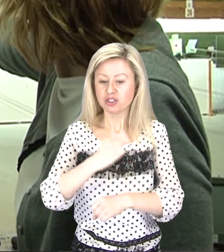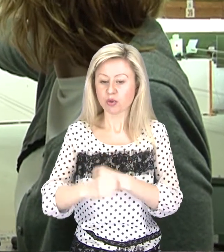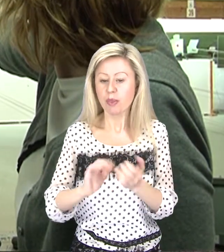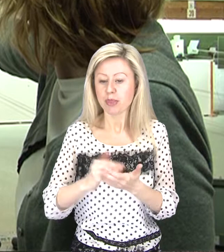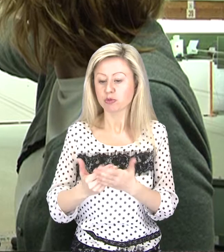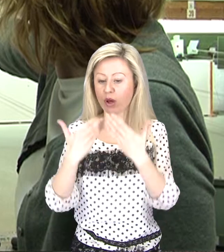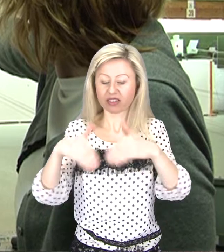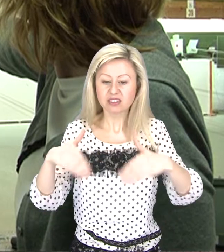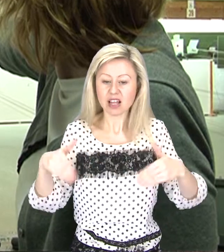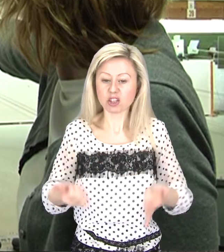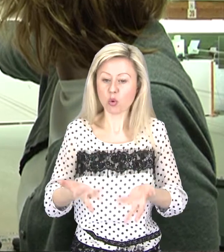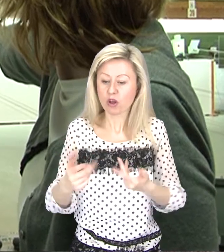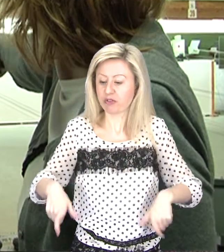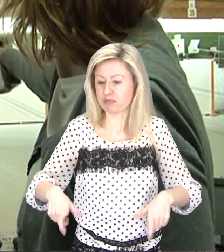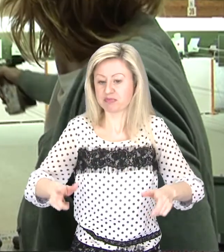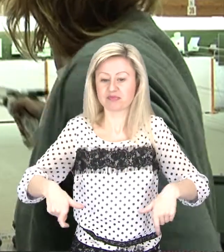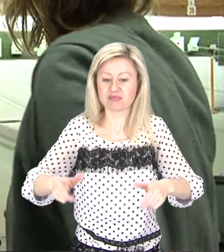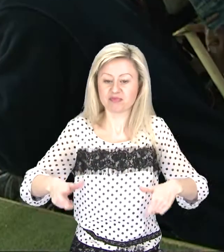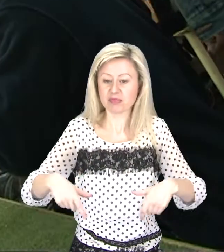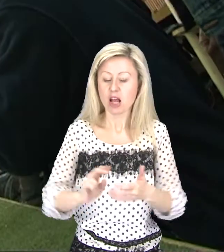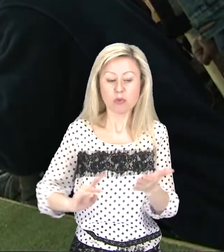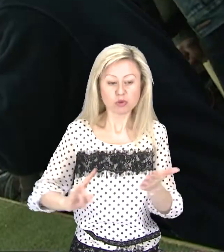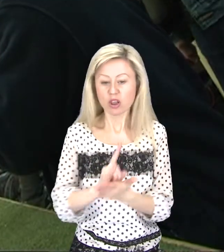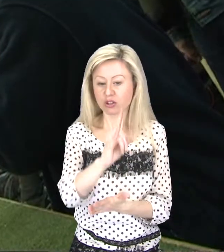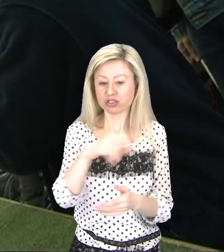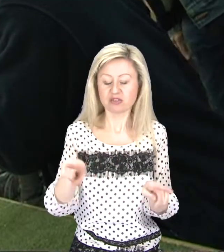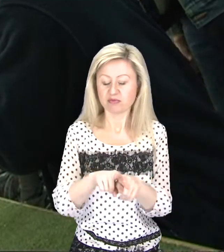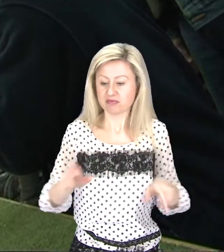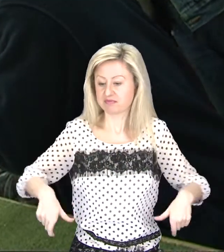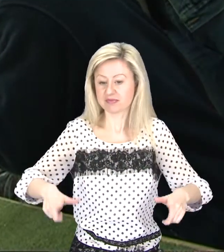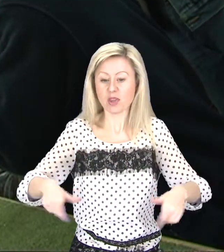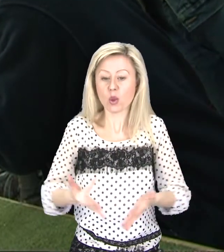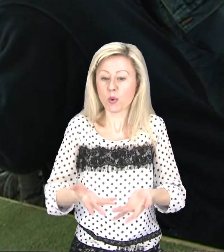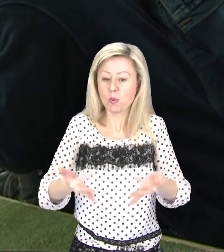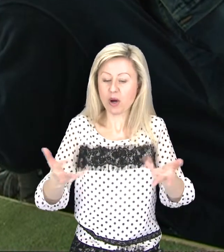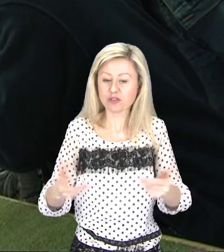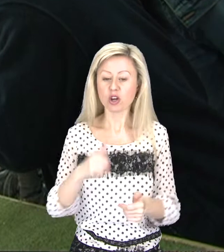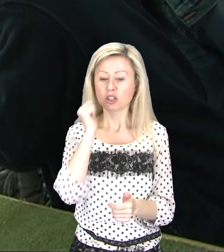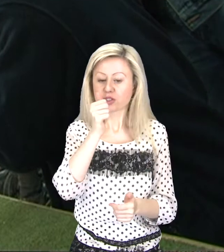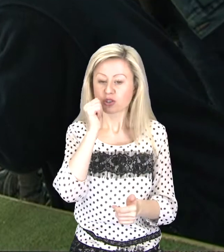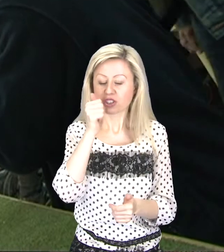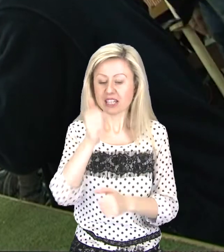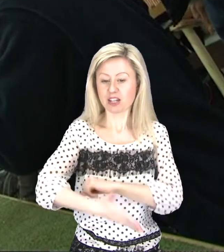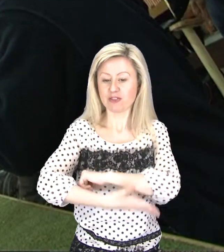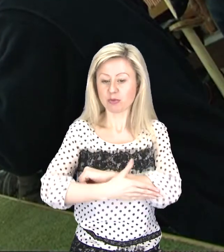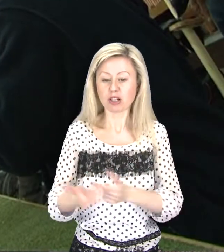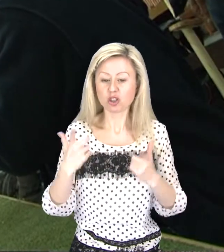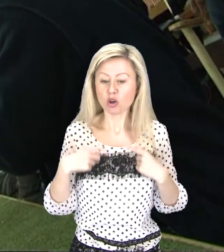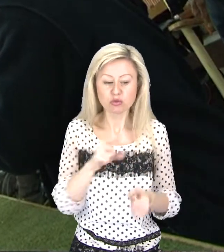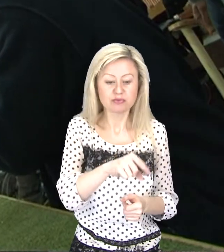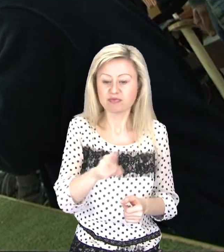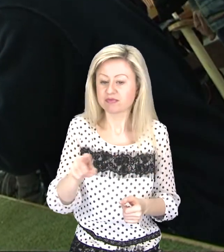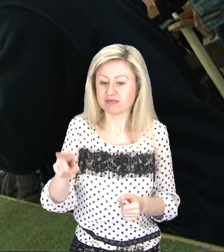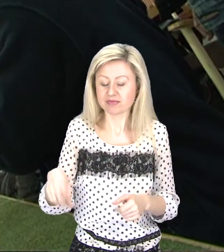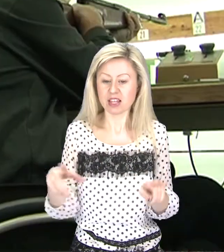Teatru Capitol, Stadionu Wrocław, Portu Lotniczego Wrocław, ale też i codzienne wsparcie osób indywidualnych, czy